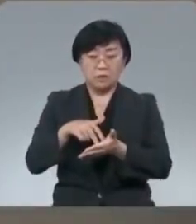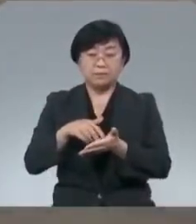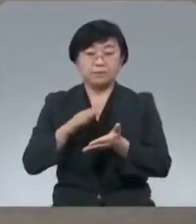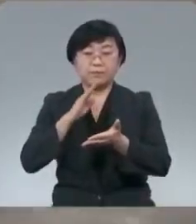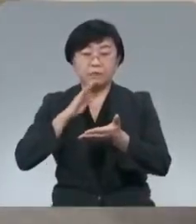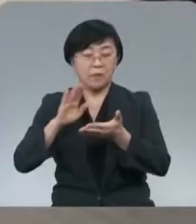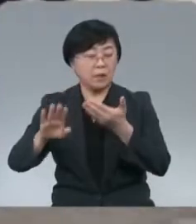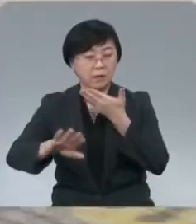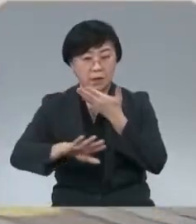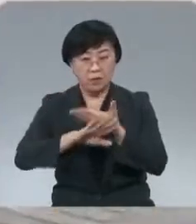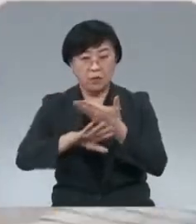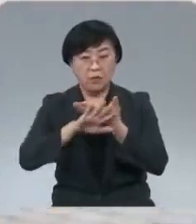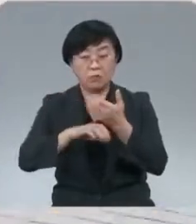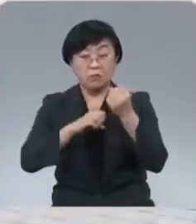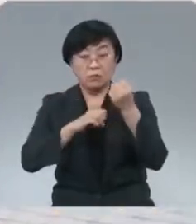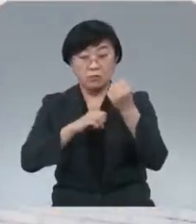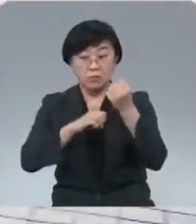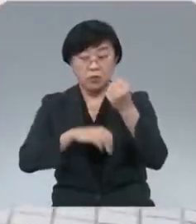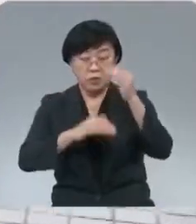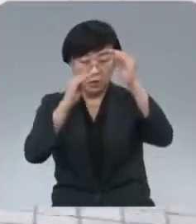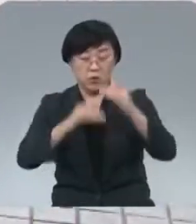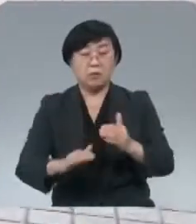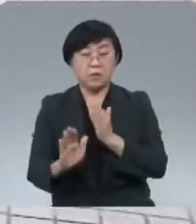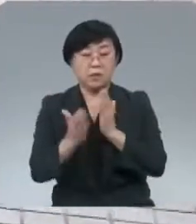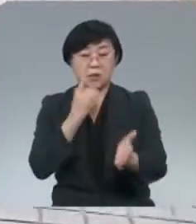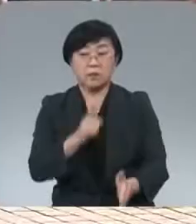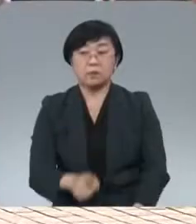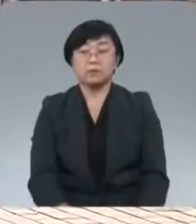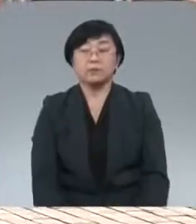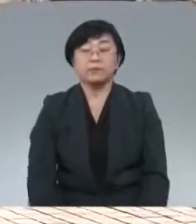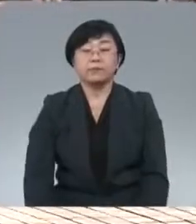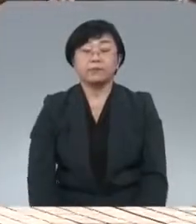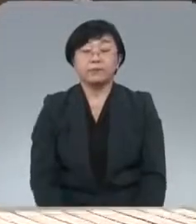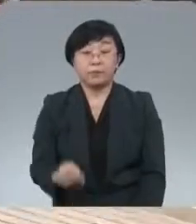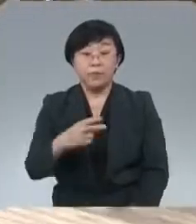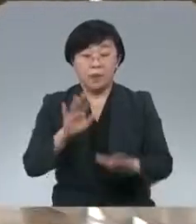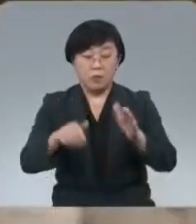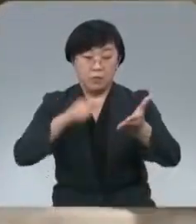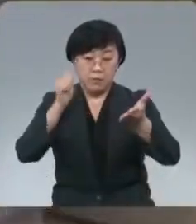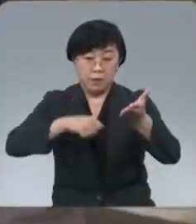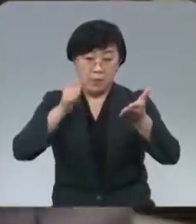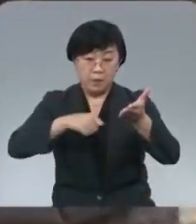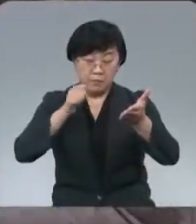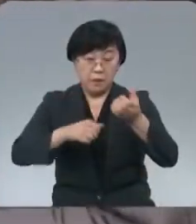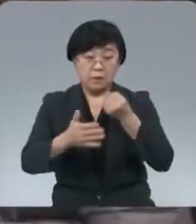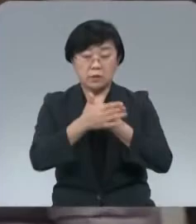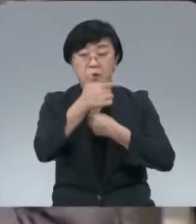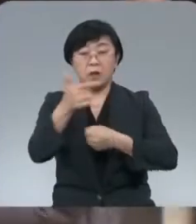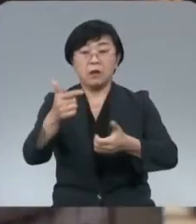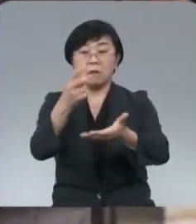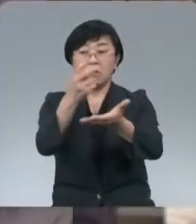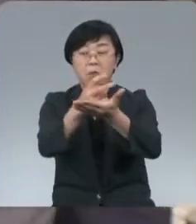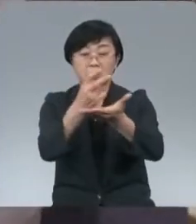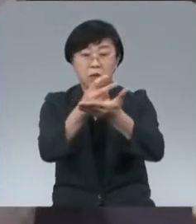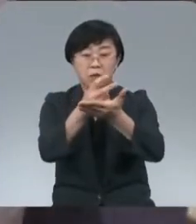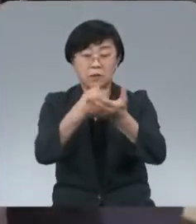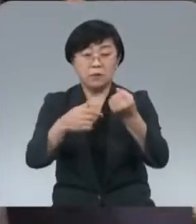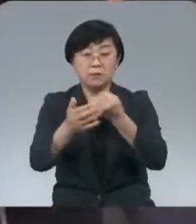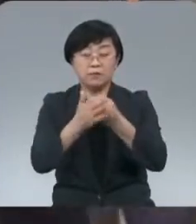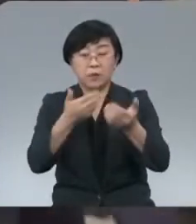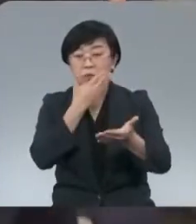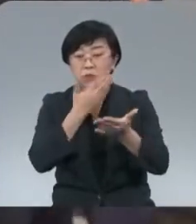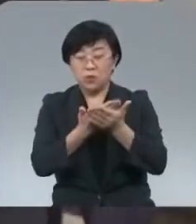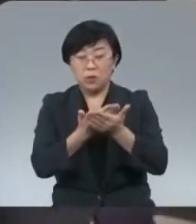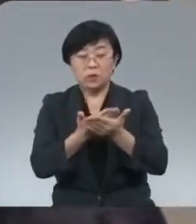사실과 다르고 본질을 흐리는 것이라고 반박했습니다. 또 이번 판결이 기존의 대법원 판결과 배치되고